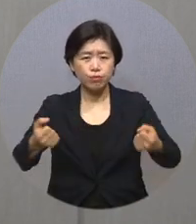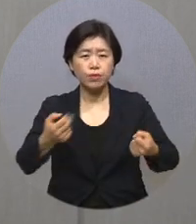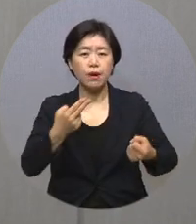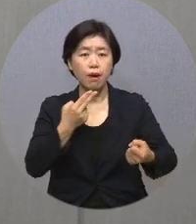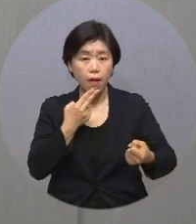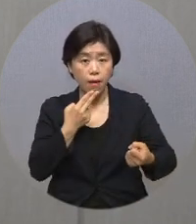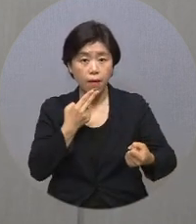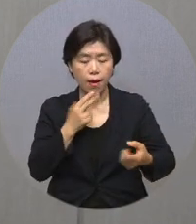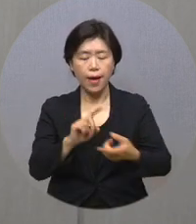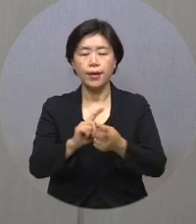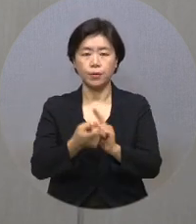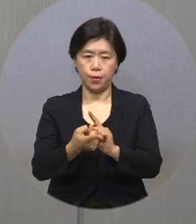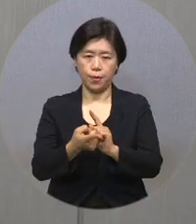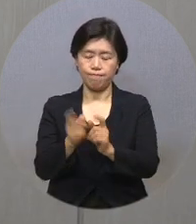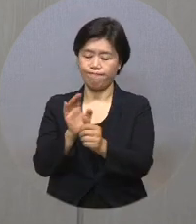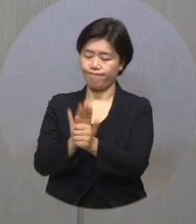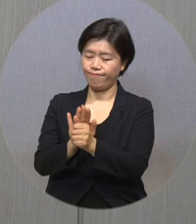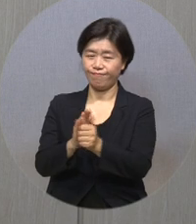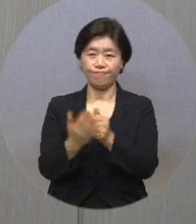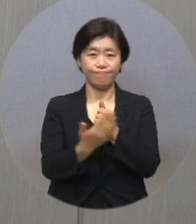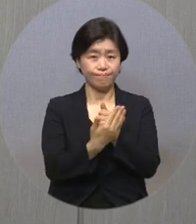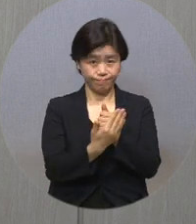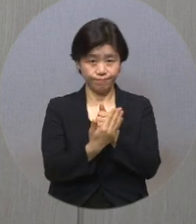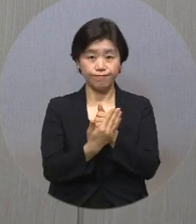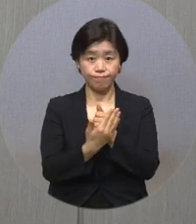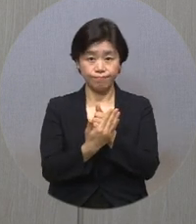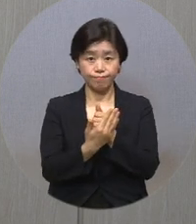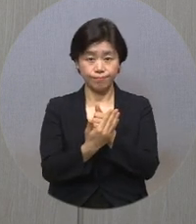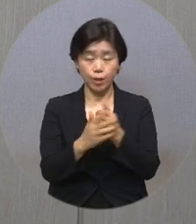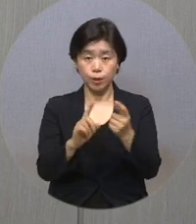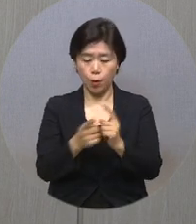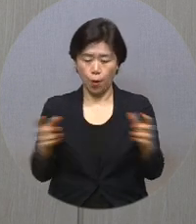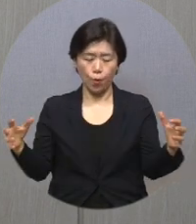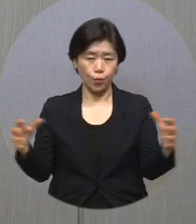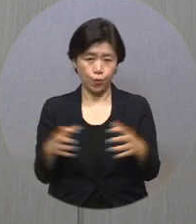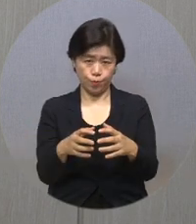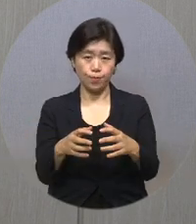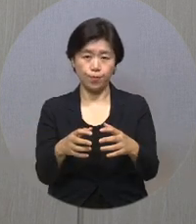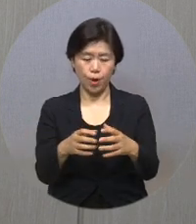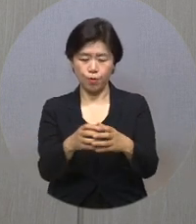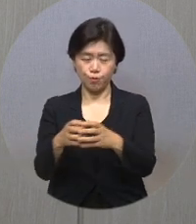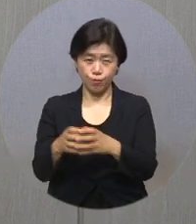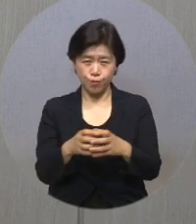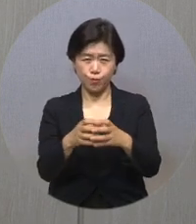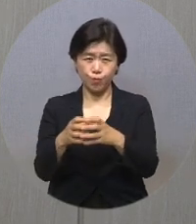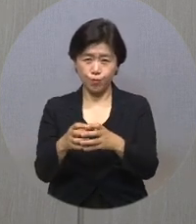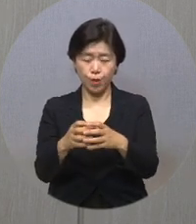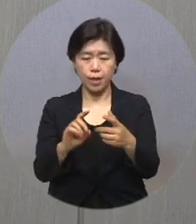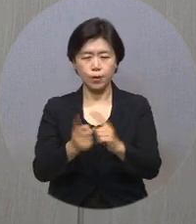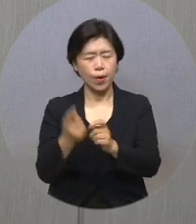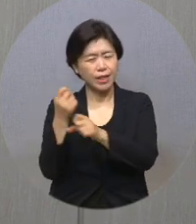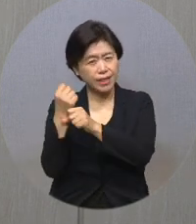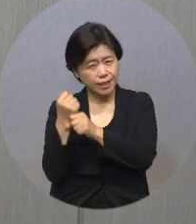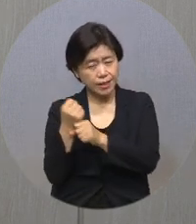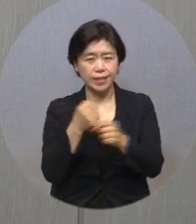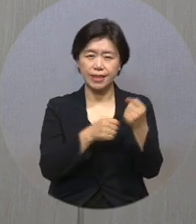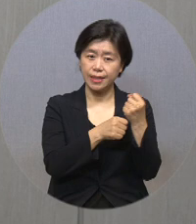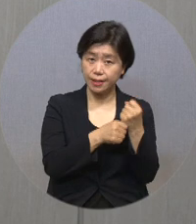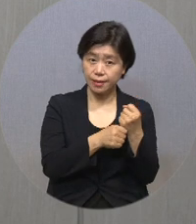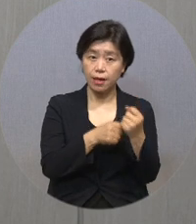분리 없이 그냥 협동적으로 서로 돕고 서로 의뢰하는